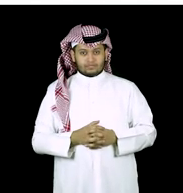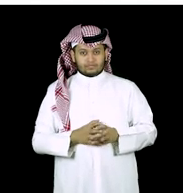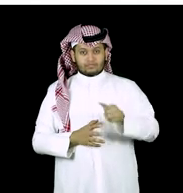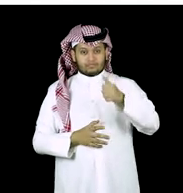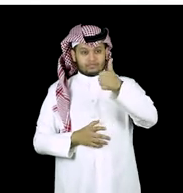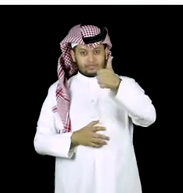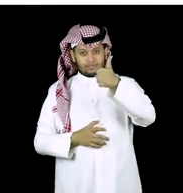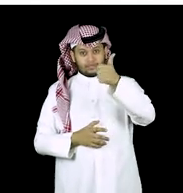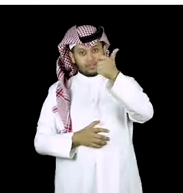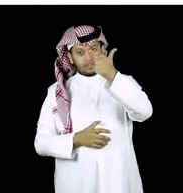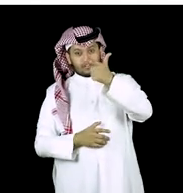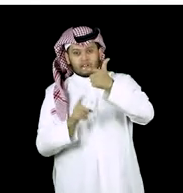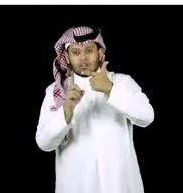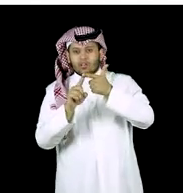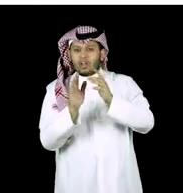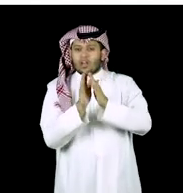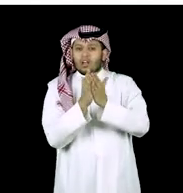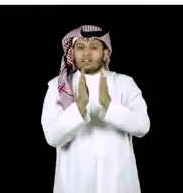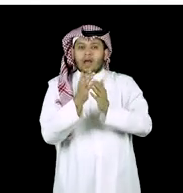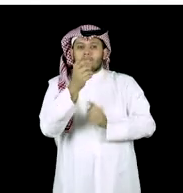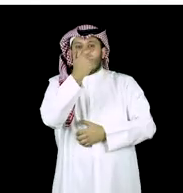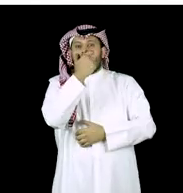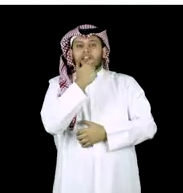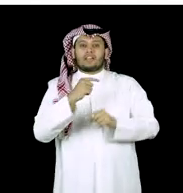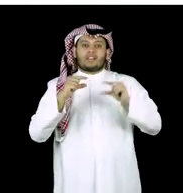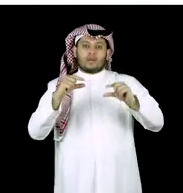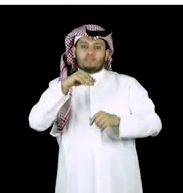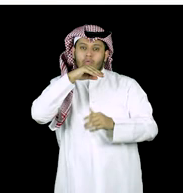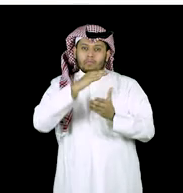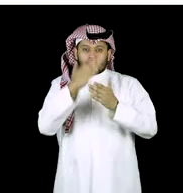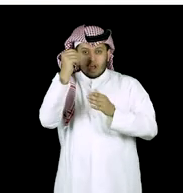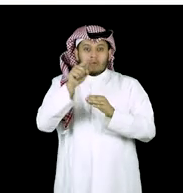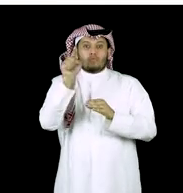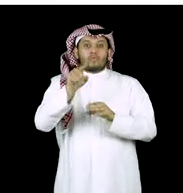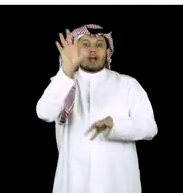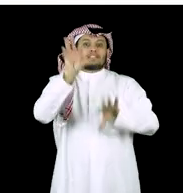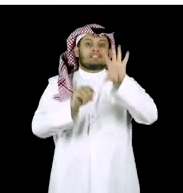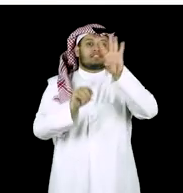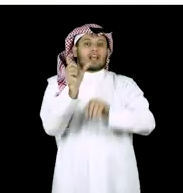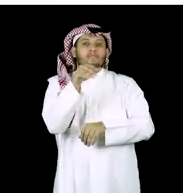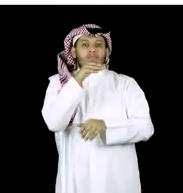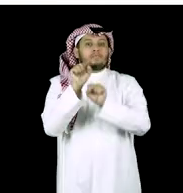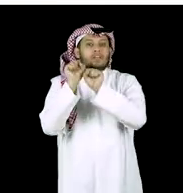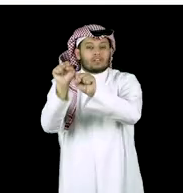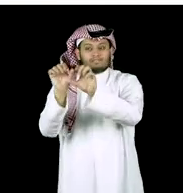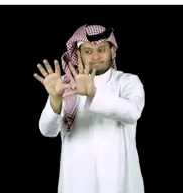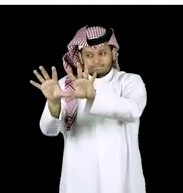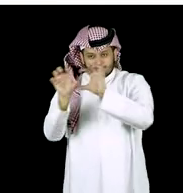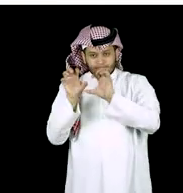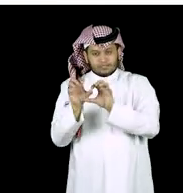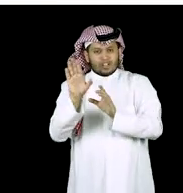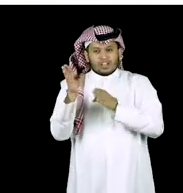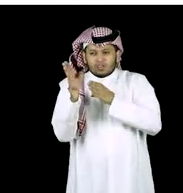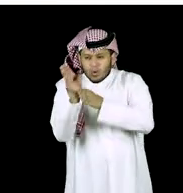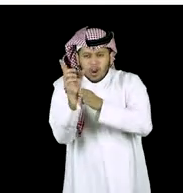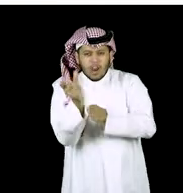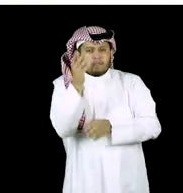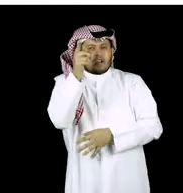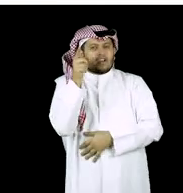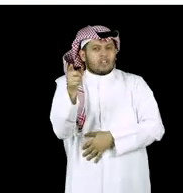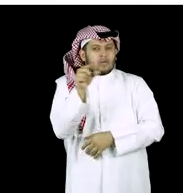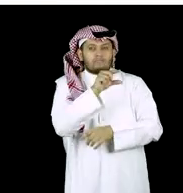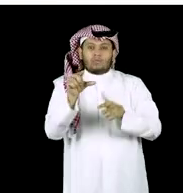المصدر الثاني كتب الحديث والسيرة النبوية. السنة النبوية هي المصدر